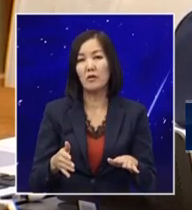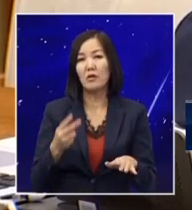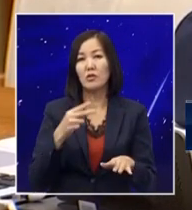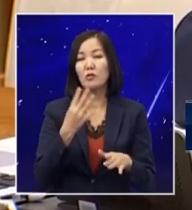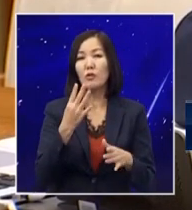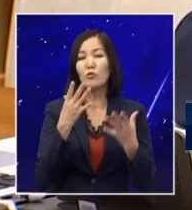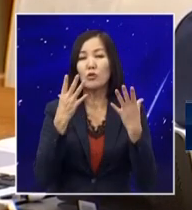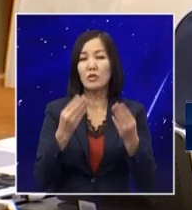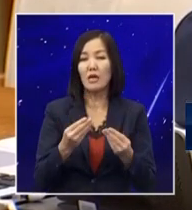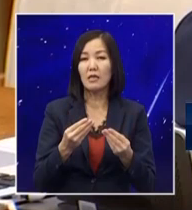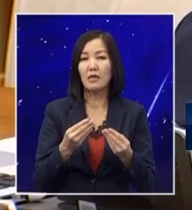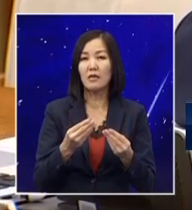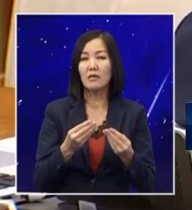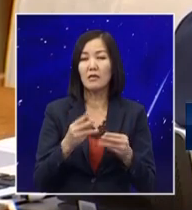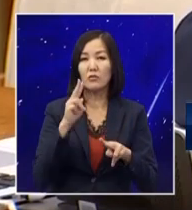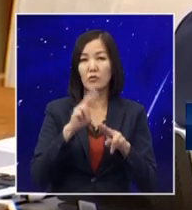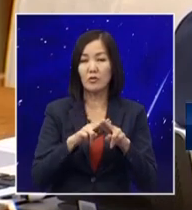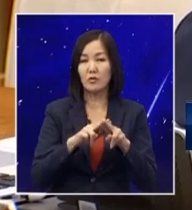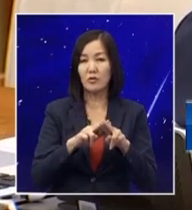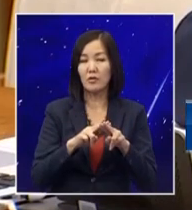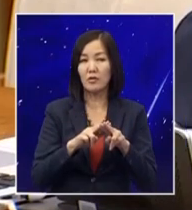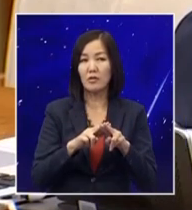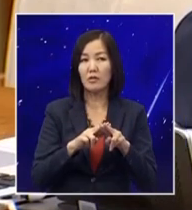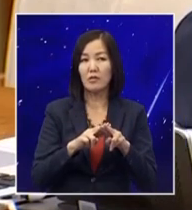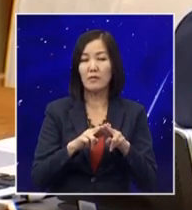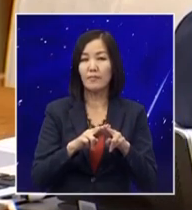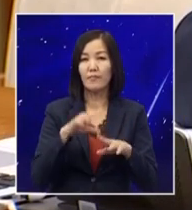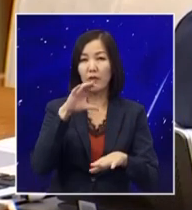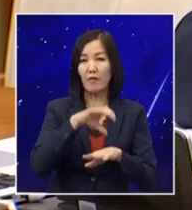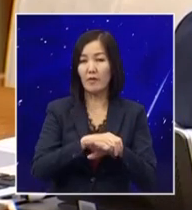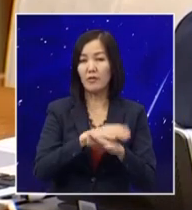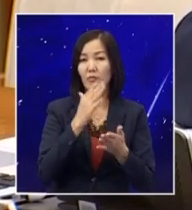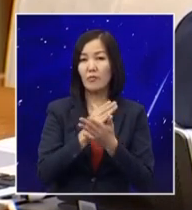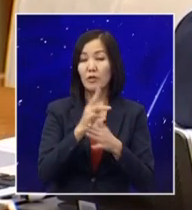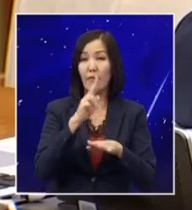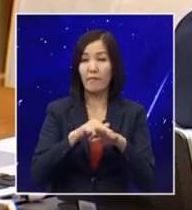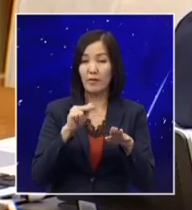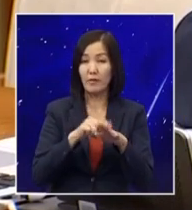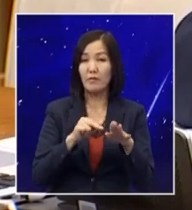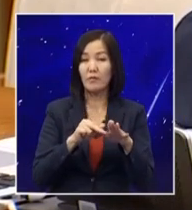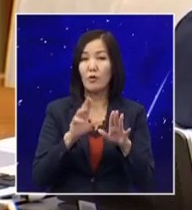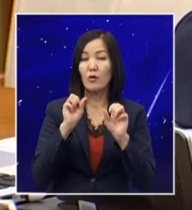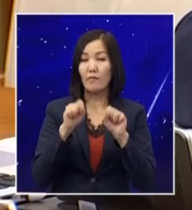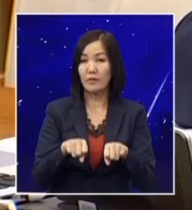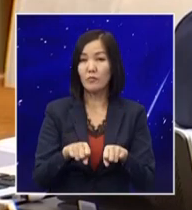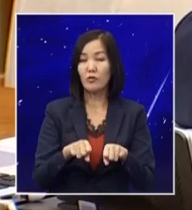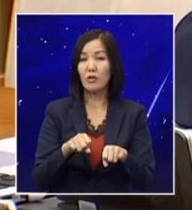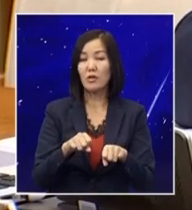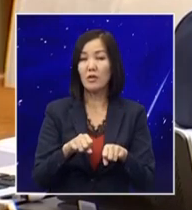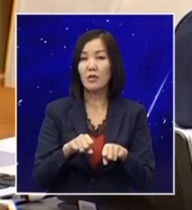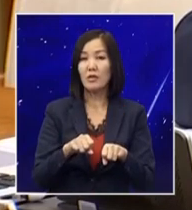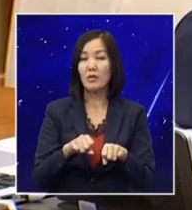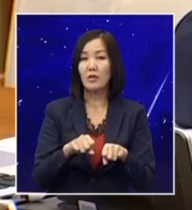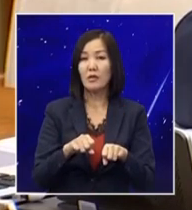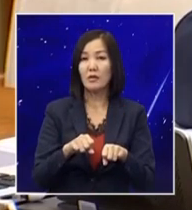қамауға бүгін егер қамау көрсетілгенде ұстауға мүмкіндігі бар, ішкі істер органдарды 24 сағат ұстайды.